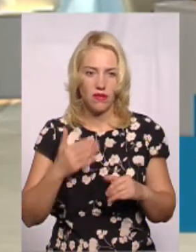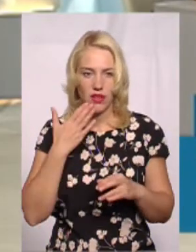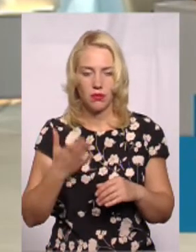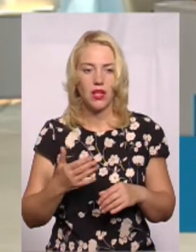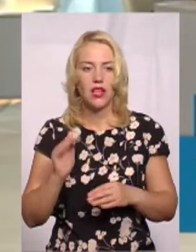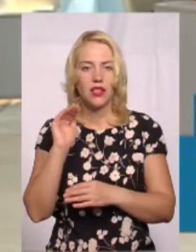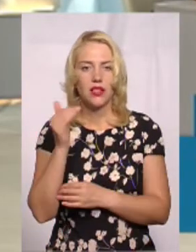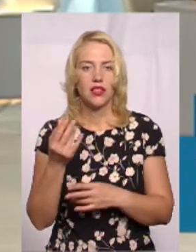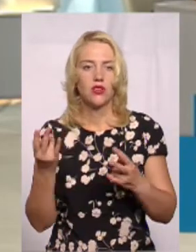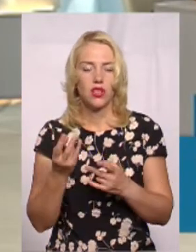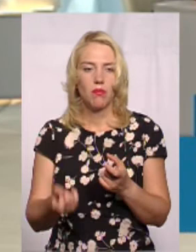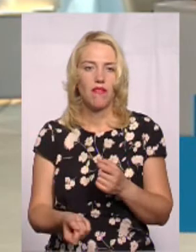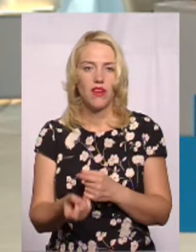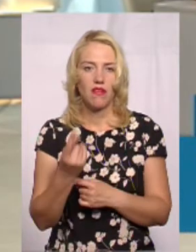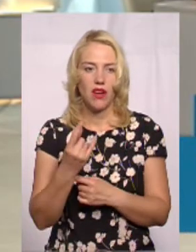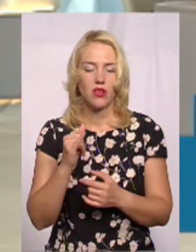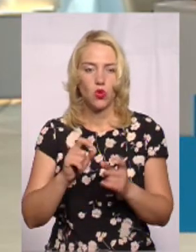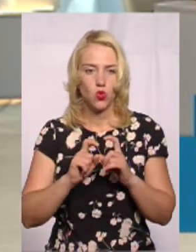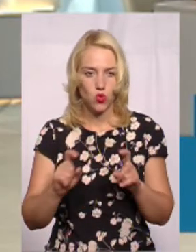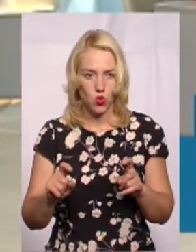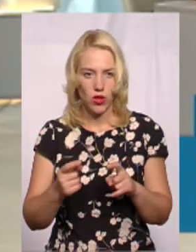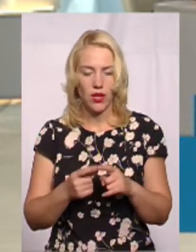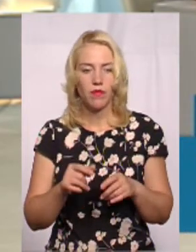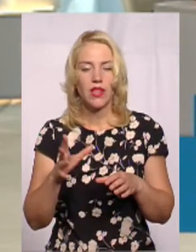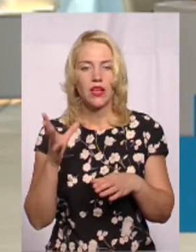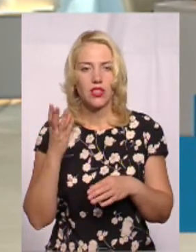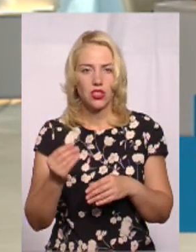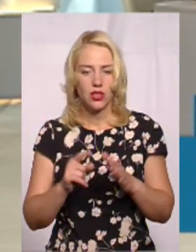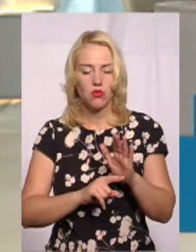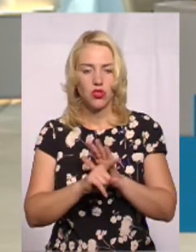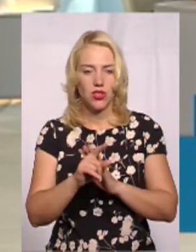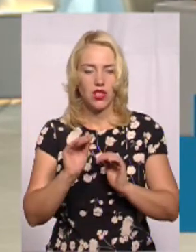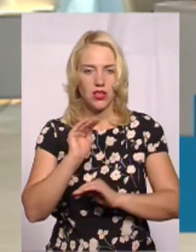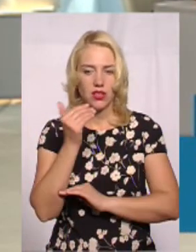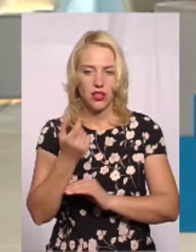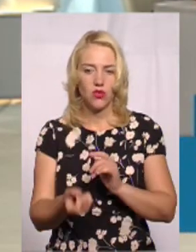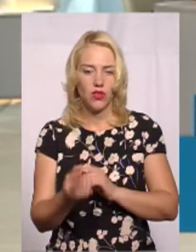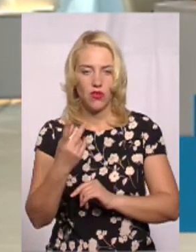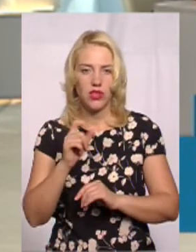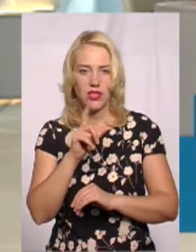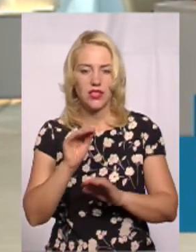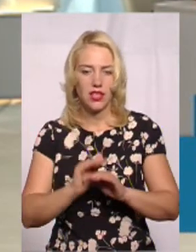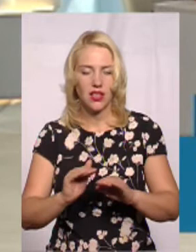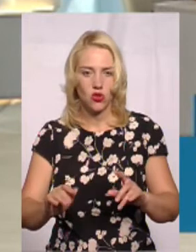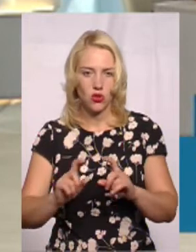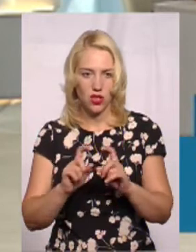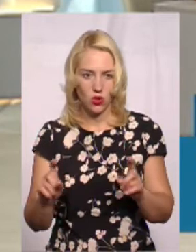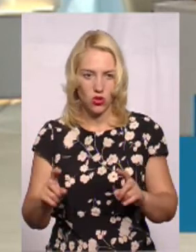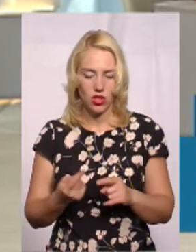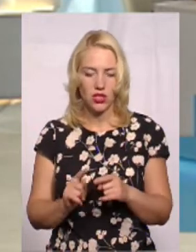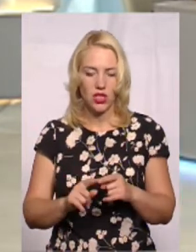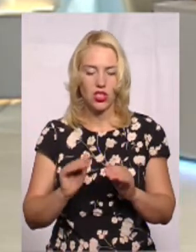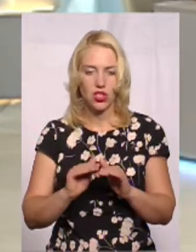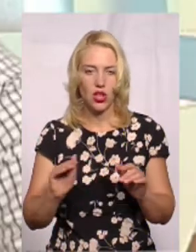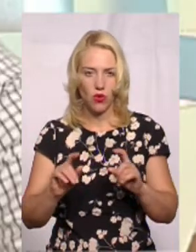Звичайно, що дитину потрібно виявляти у школі. А вірніше, ще починати виявляти діток з дитячого садочка, із тої